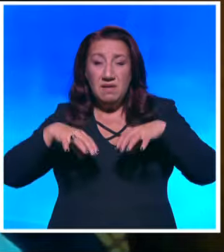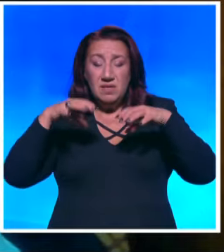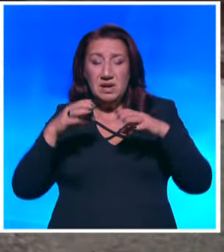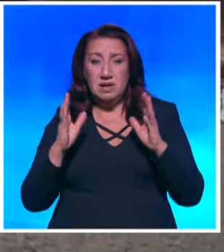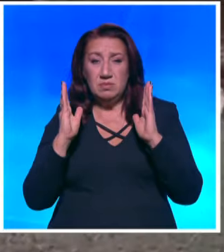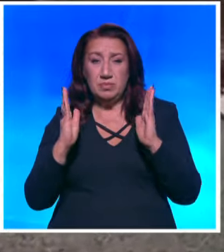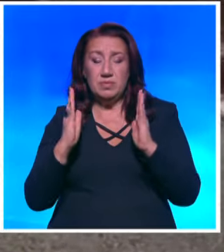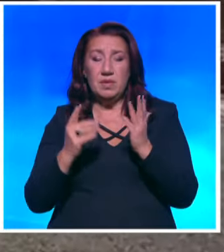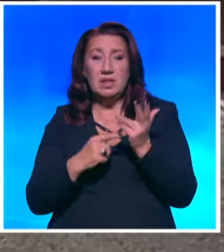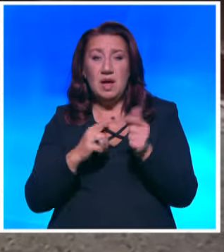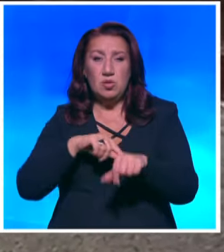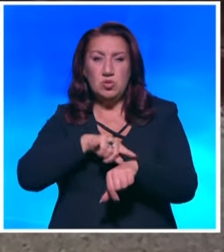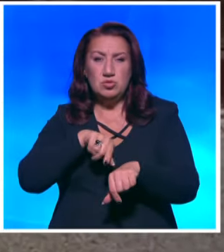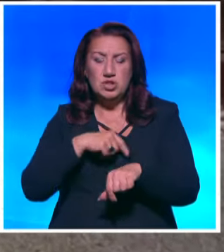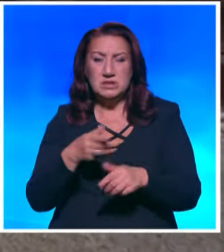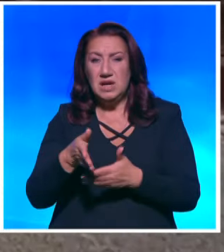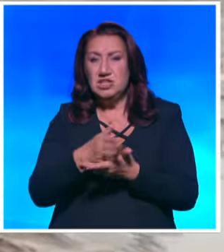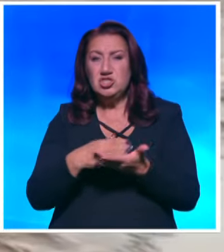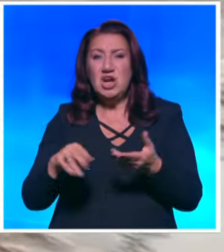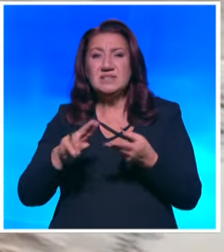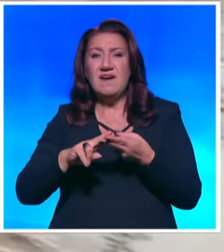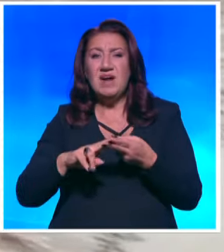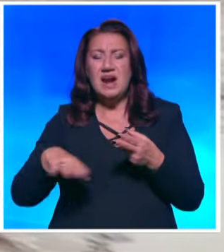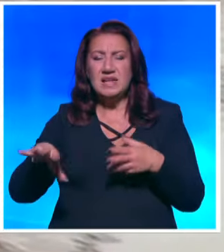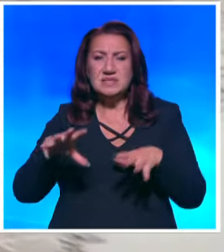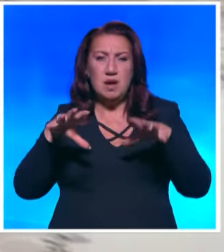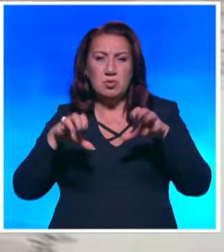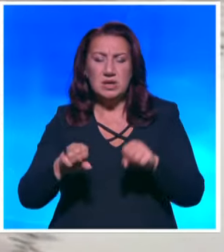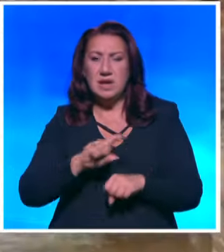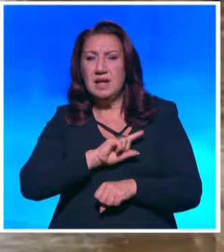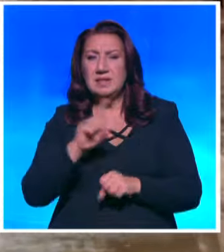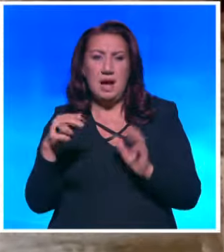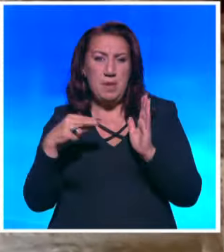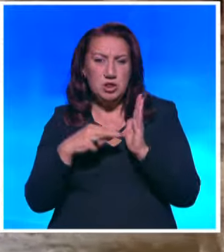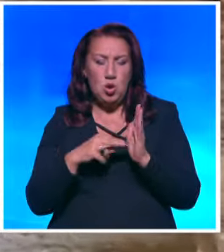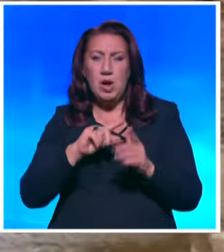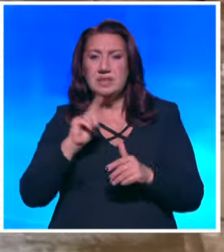няколко часа. Част от Валенсия е блокирана. Без ток, без интернет, на места и